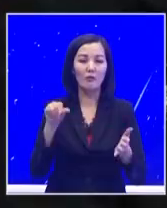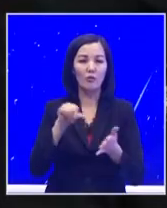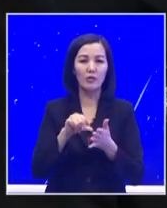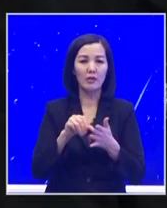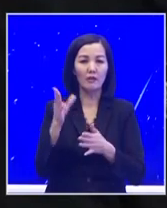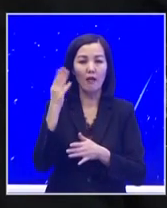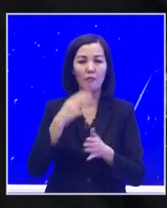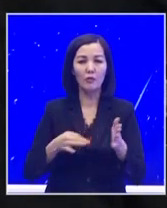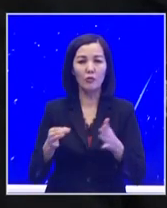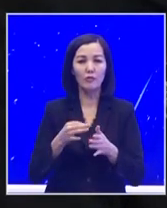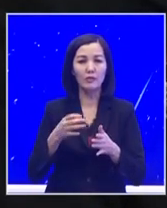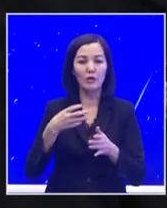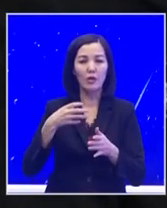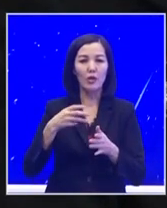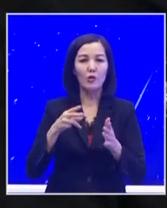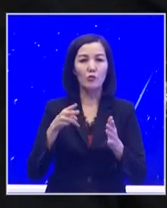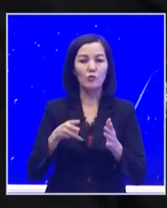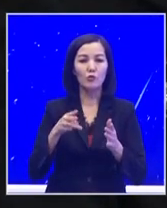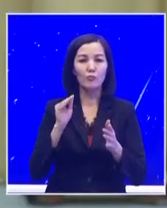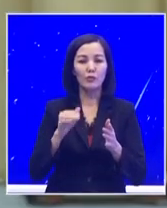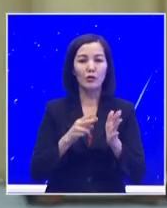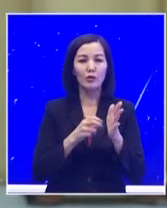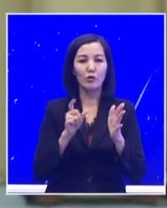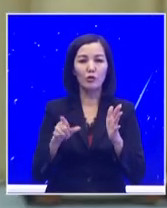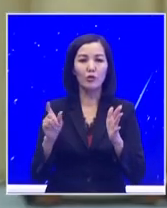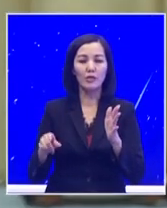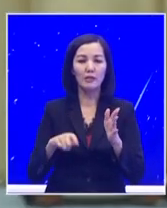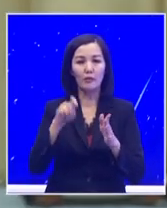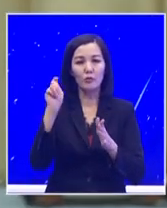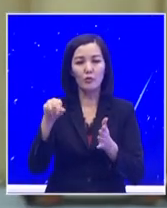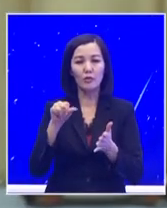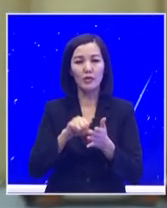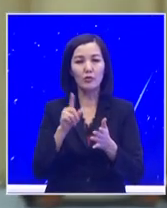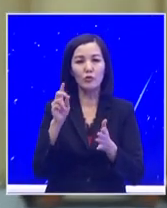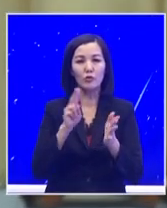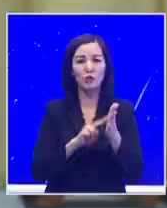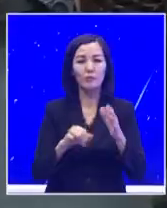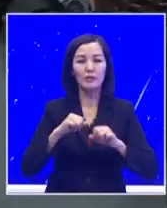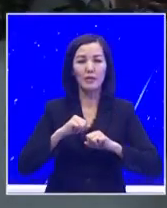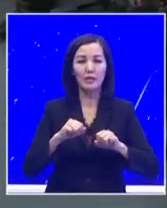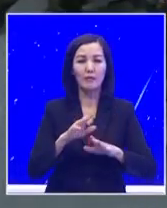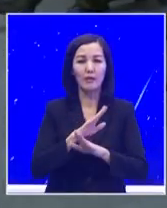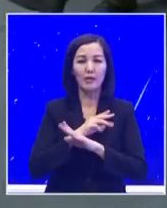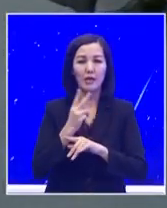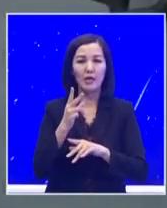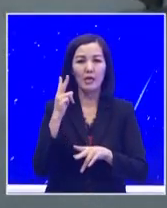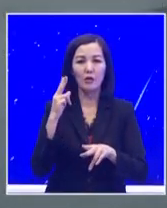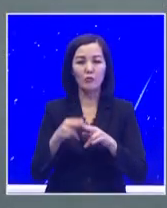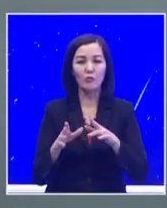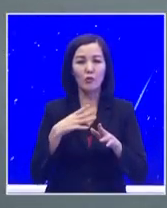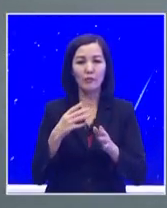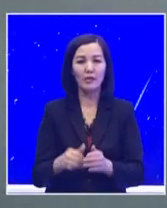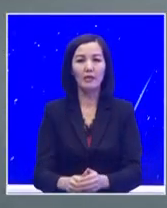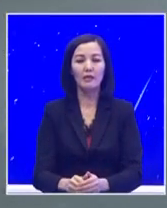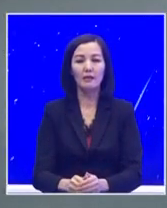Алматы облысынан Ауғанға 3700 азамат аттанған. Оның 173-і ерлікпен қаза болып, тағы екеуі із-түзсіз